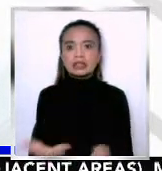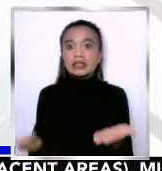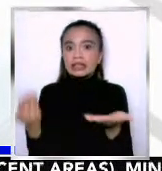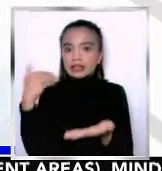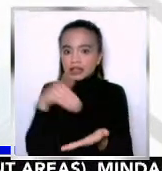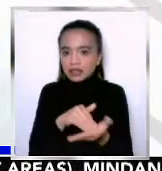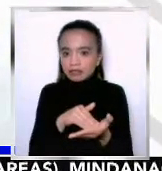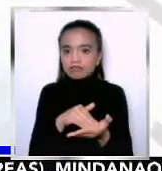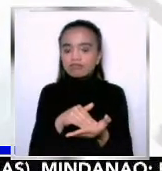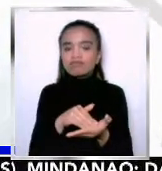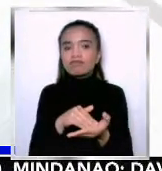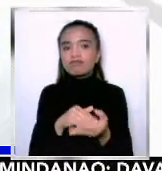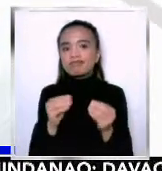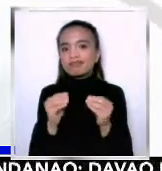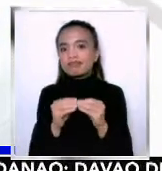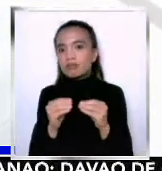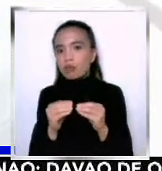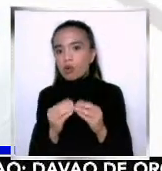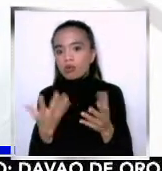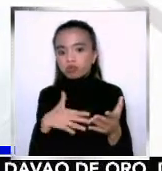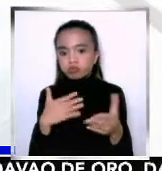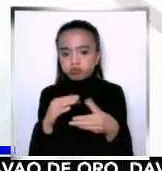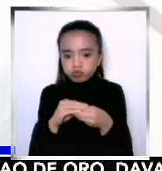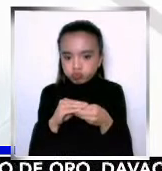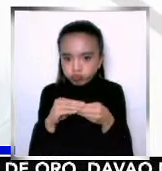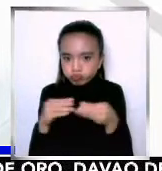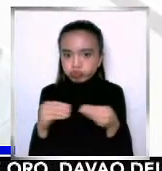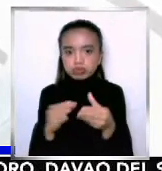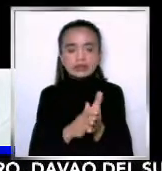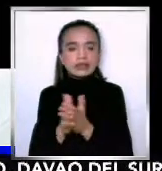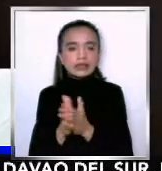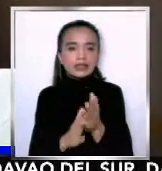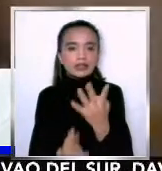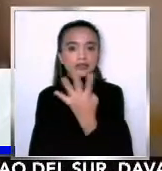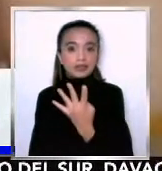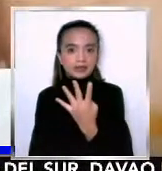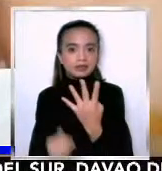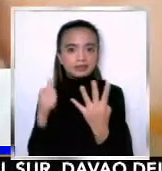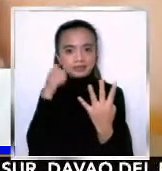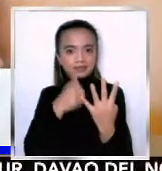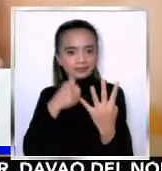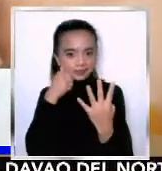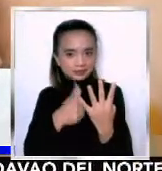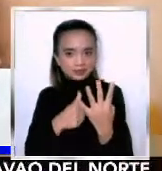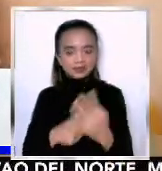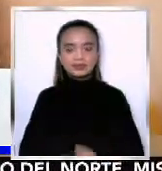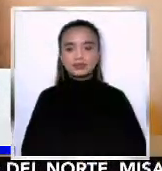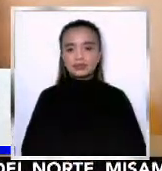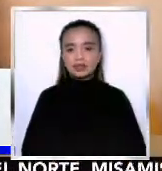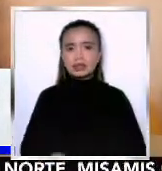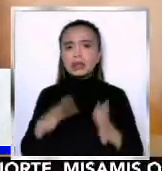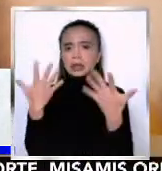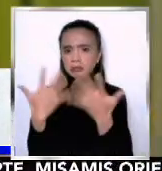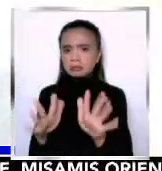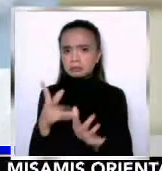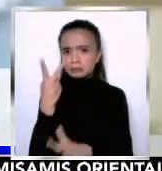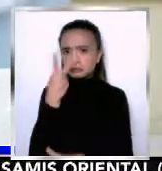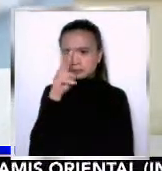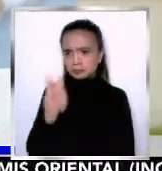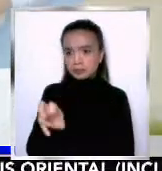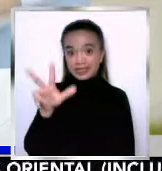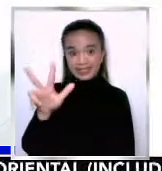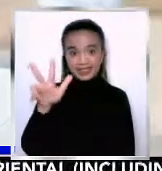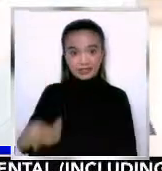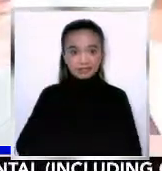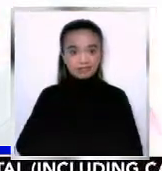Mainit na naman yung storya ng apat na bida natin babae. Nasaksihan natin ang paglaki ng tatlong bida. Sa